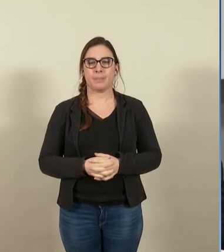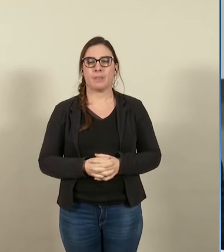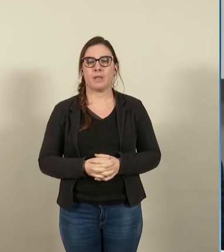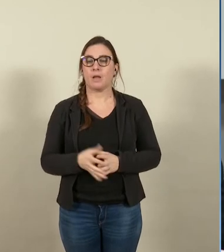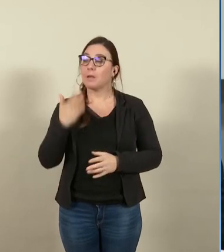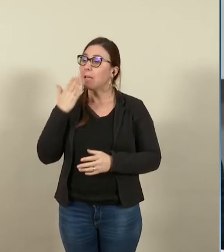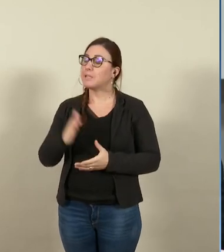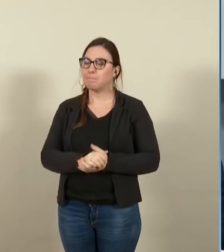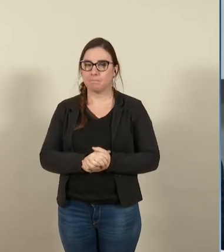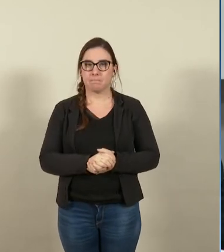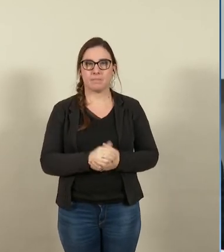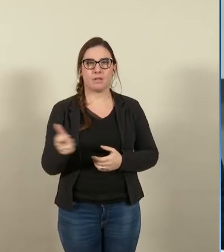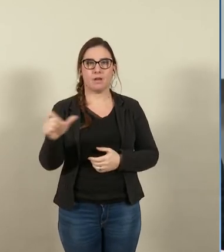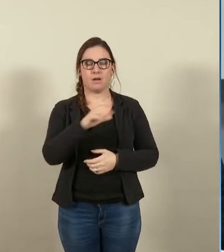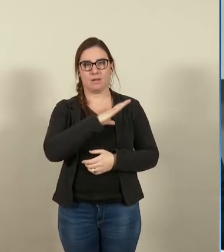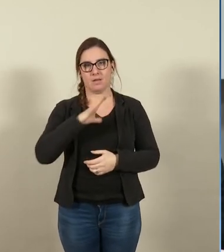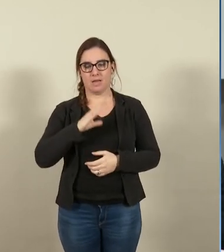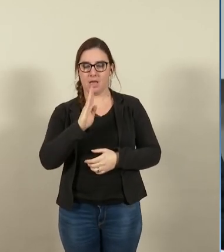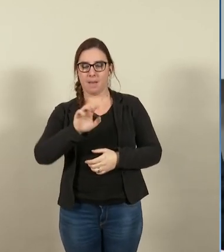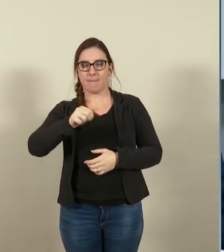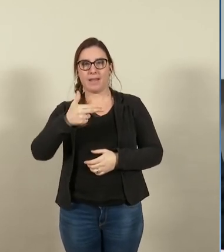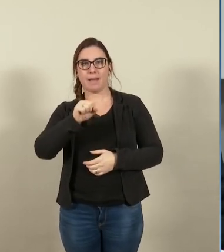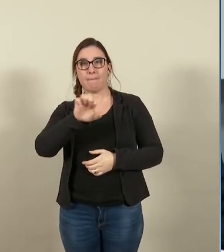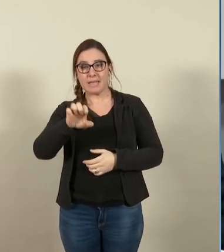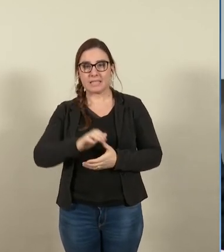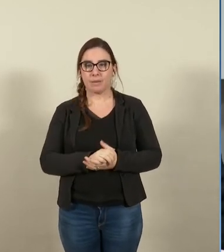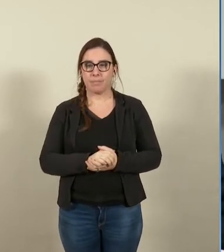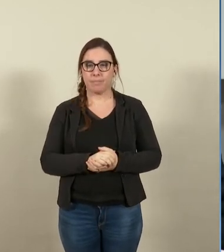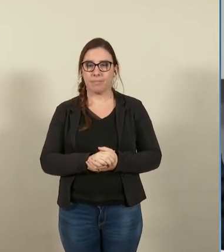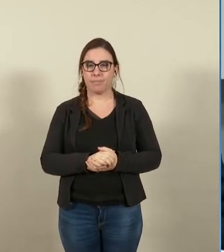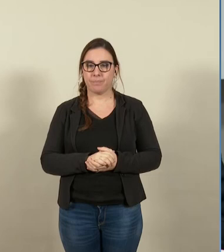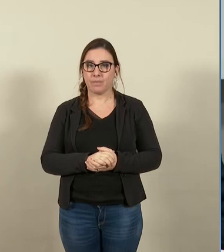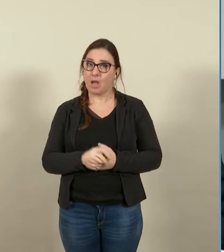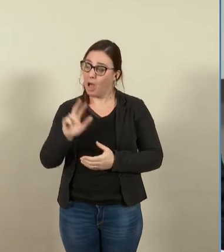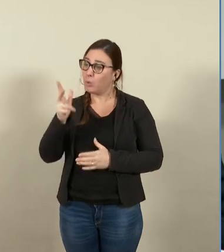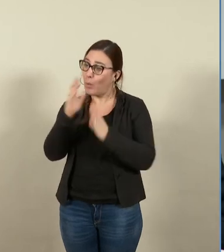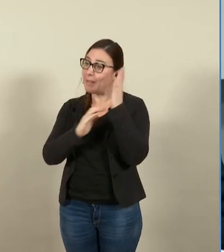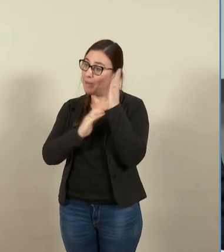merci Madame VCE encore une fois vous vousbération